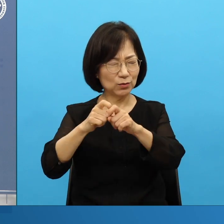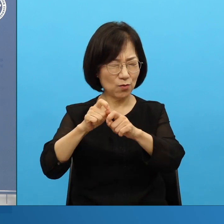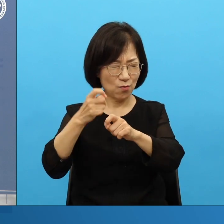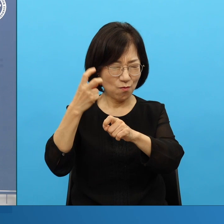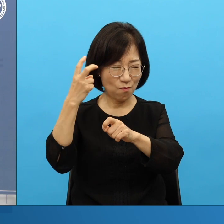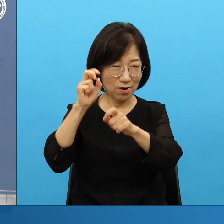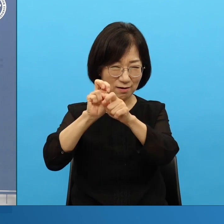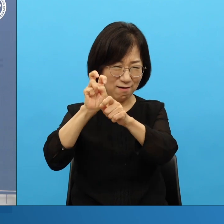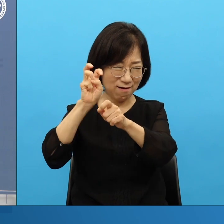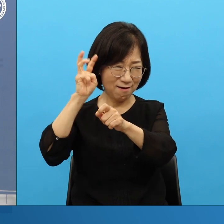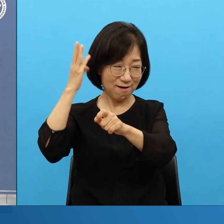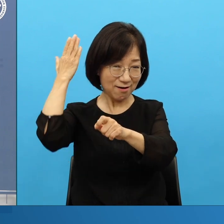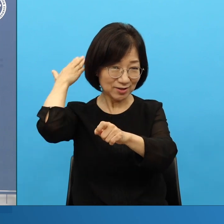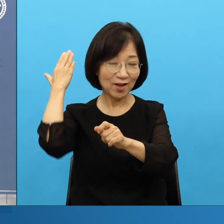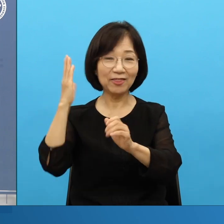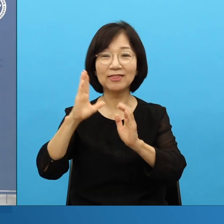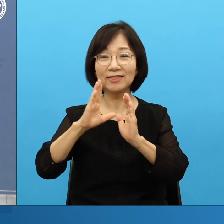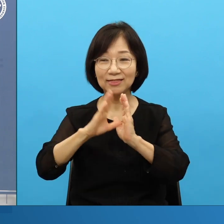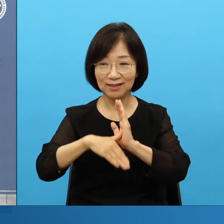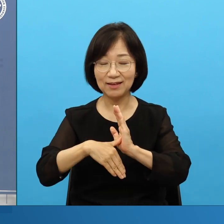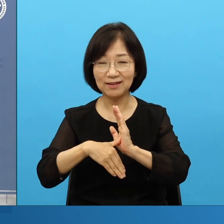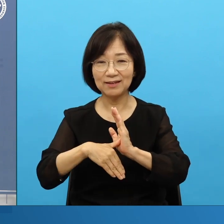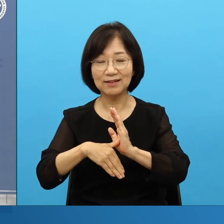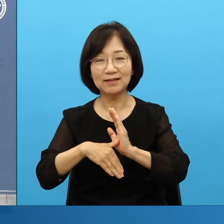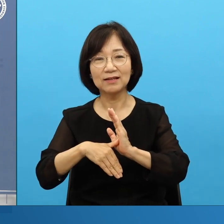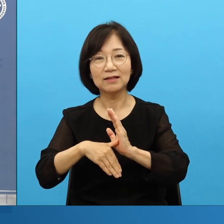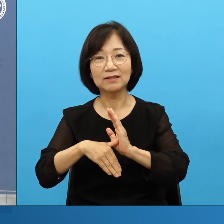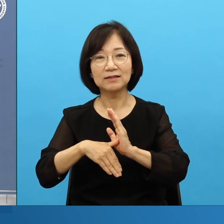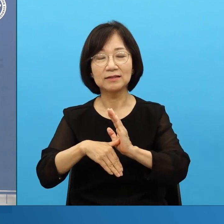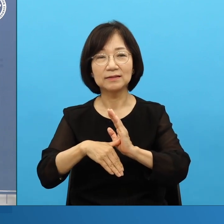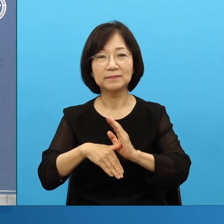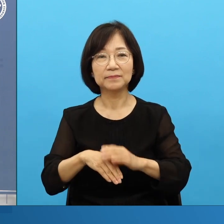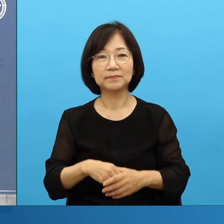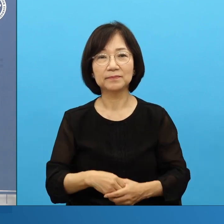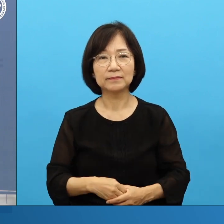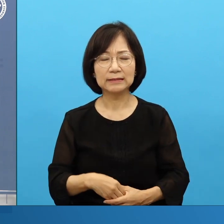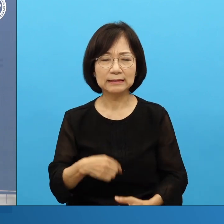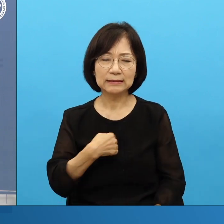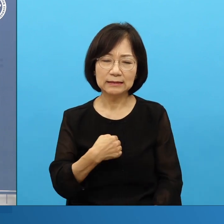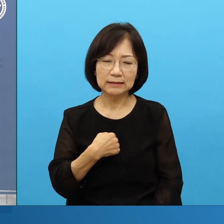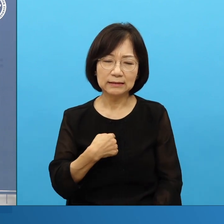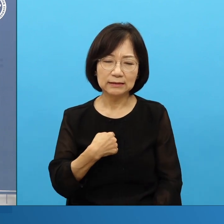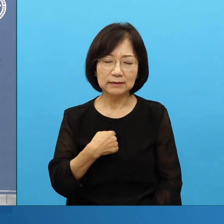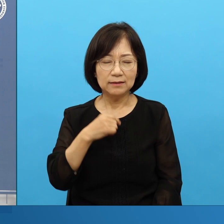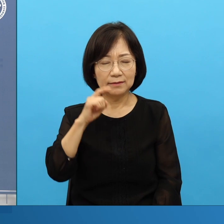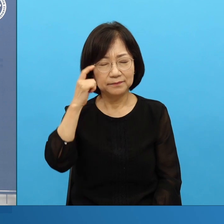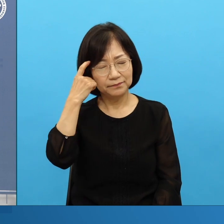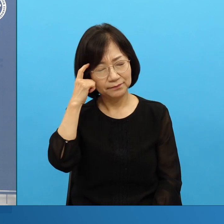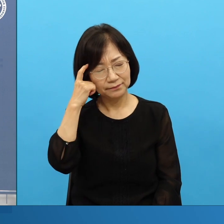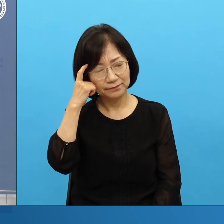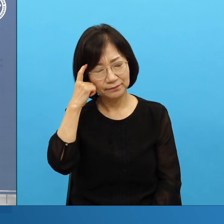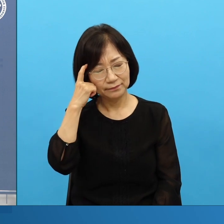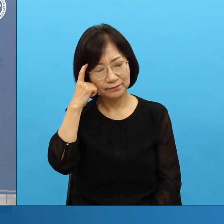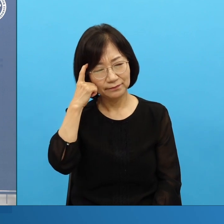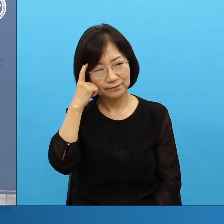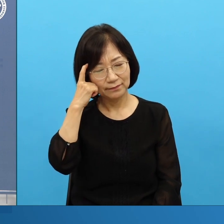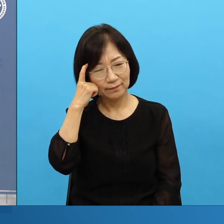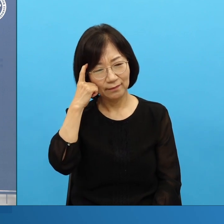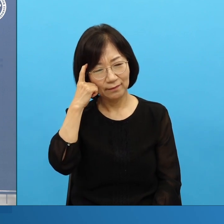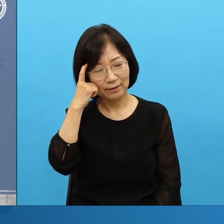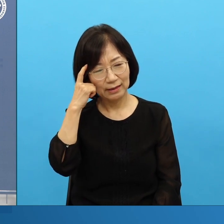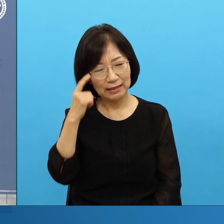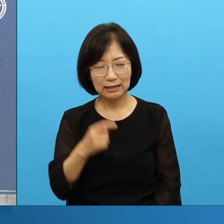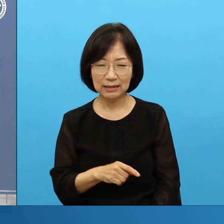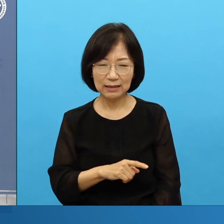예, 말은 하지 않지만은 저는 뭐가 잘 안 된다는 것을 느낄 수가 있어요. I